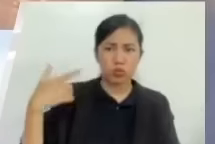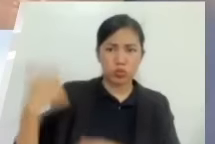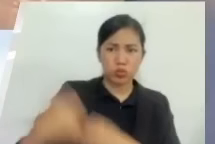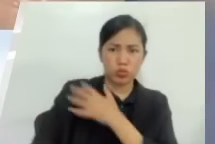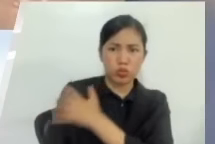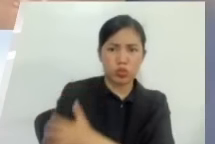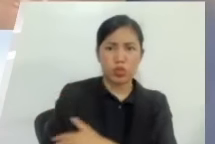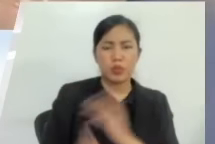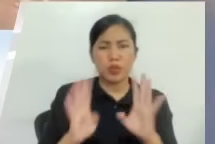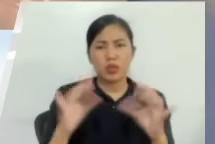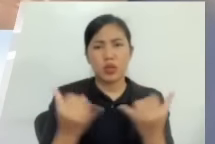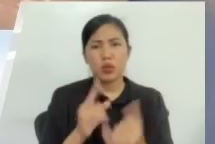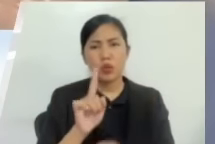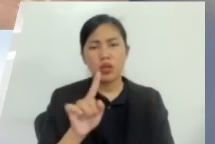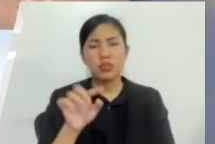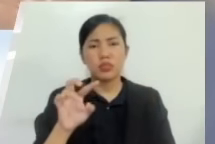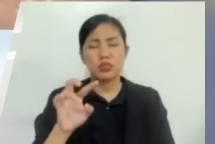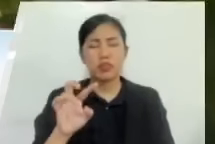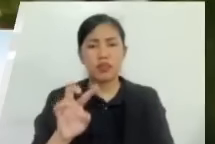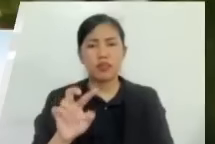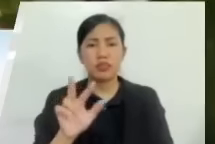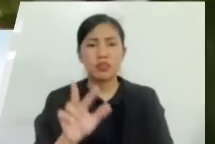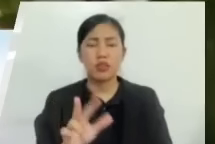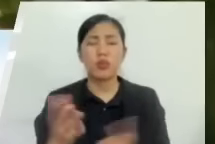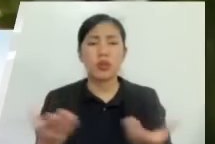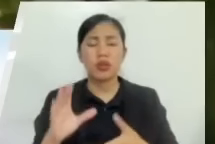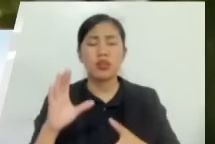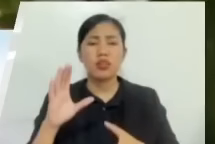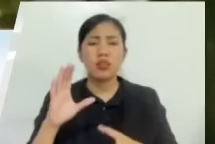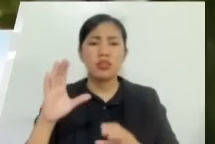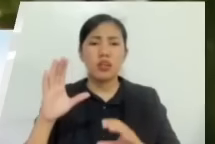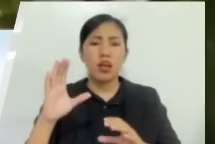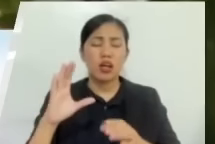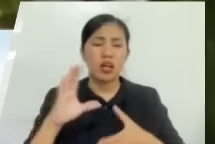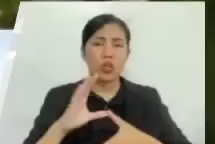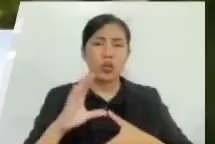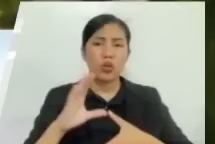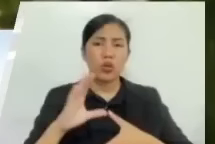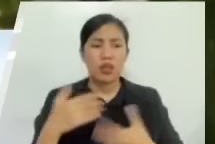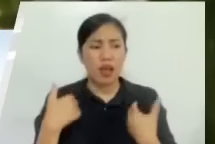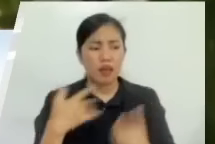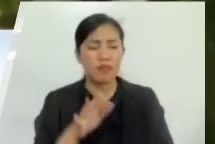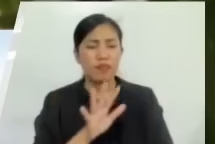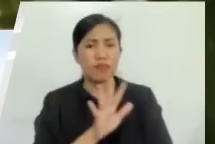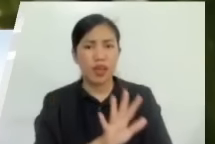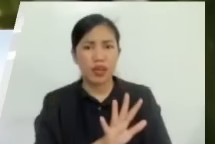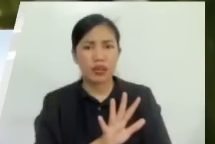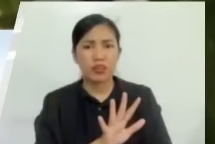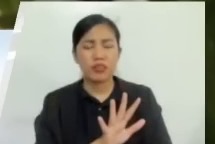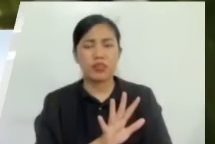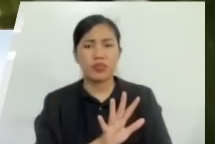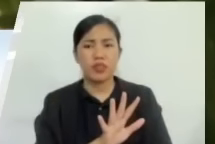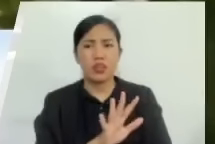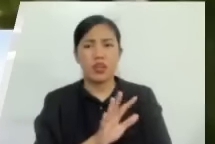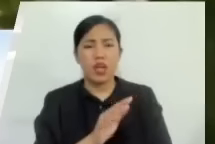Caloocan. Yung mga anak ang naiwan. Ano lang po ako, housewife lang po ako. Wala po akong